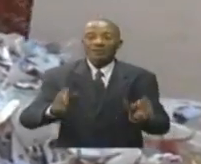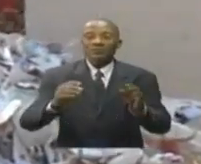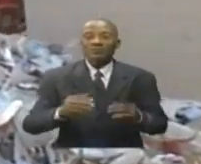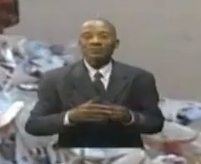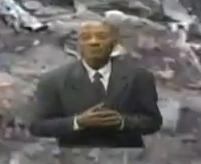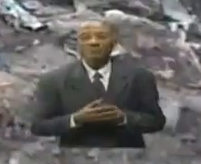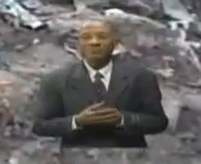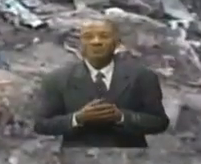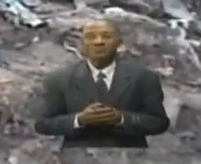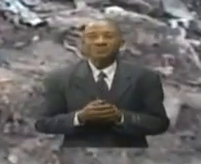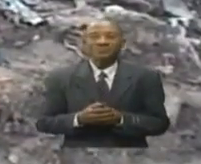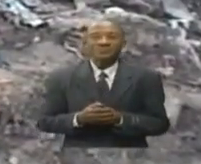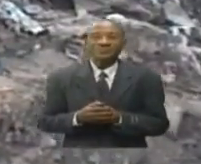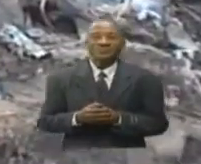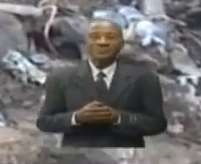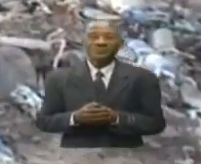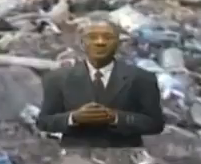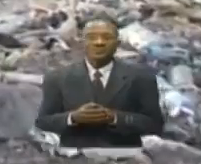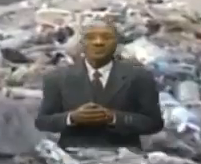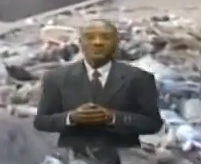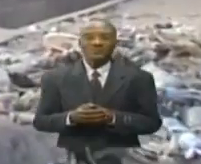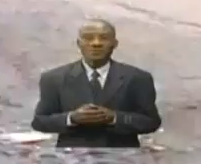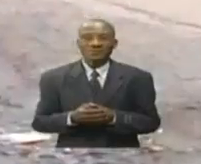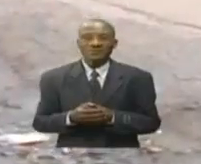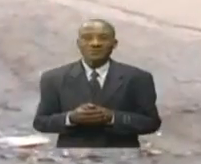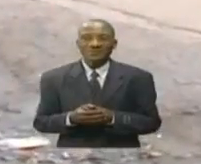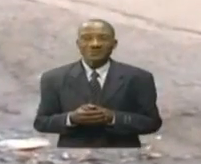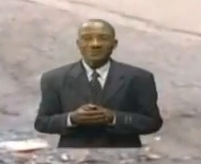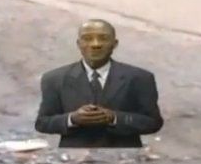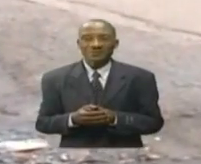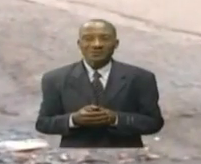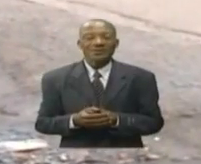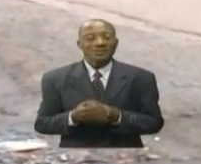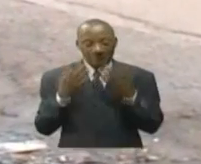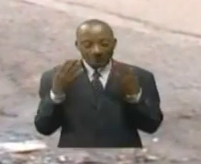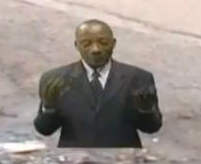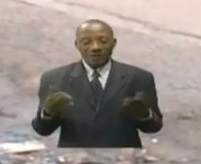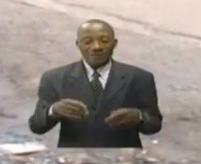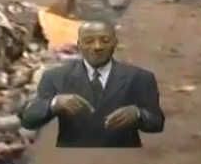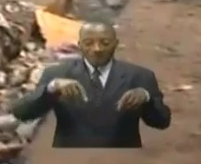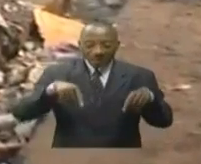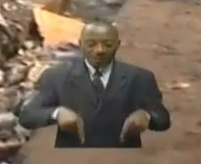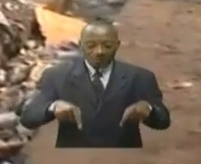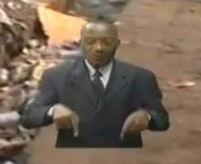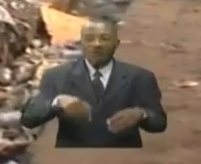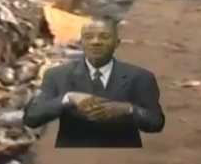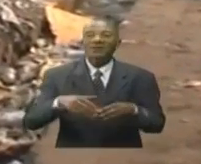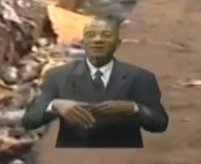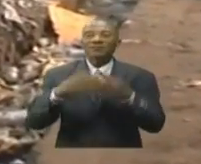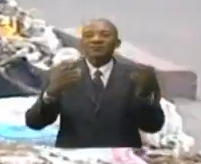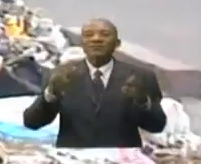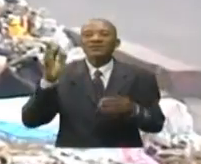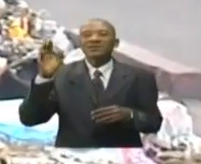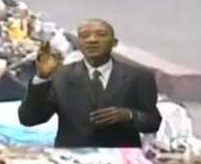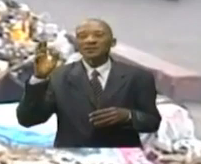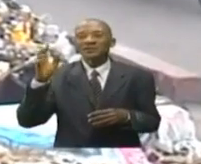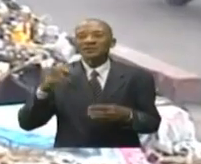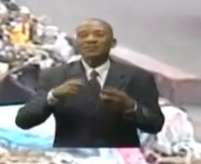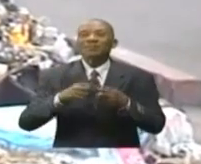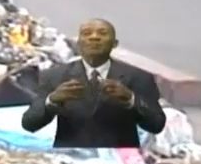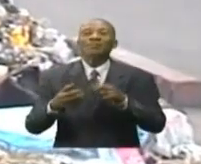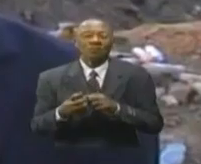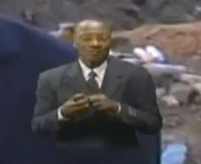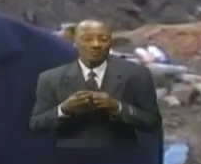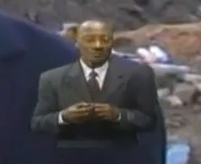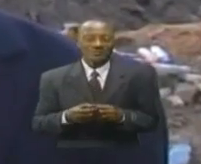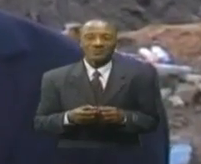tas d'immondices et ses caniveaux couverts de bouteilles en plastique. Un décor aux antipodes Kin Label de l'époque. La population kinoise lance un